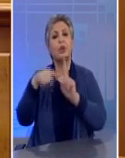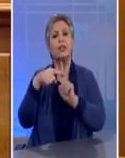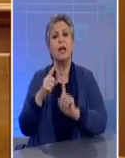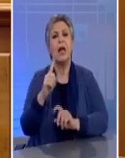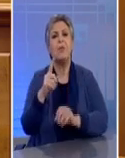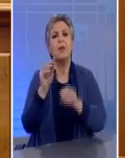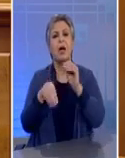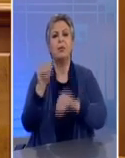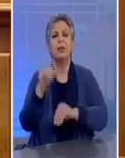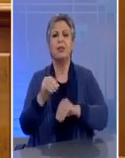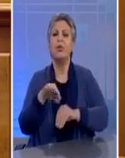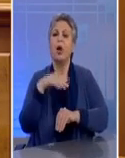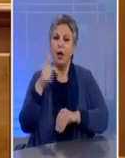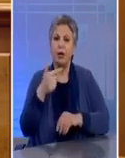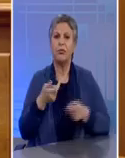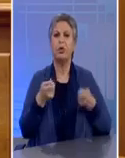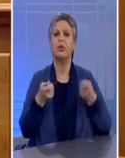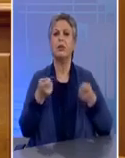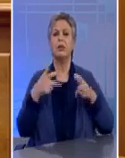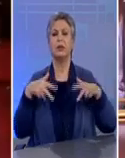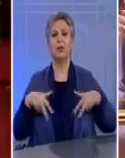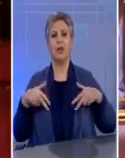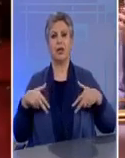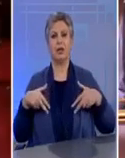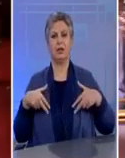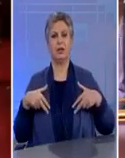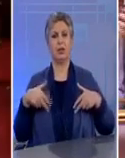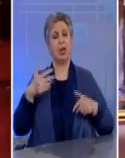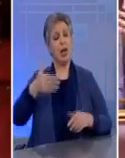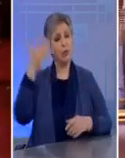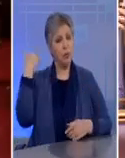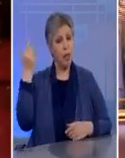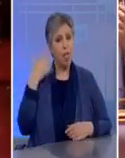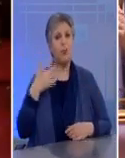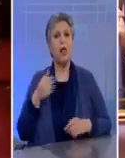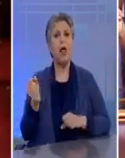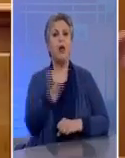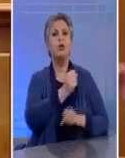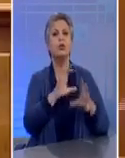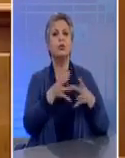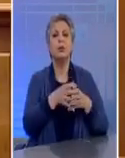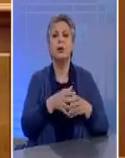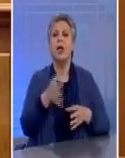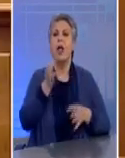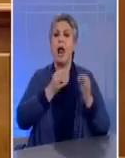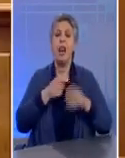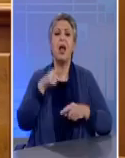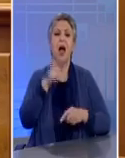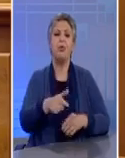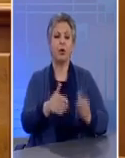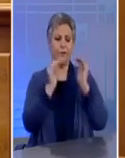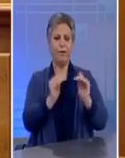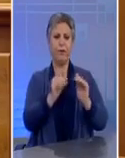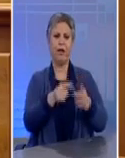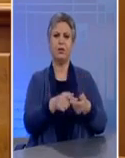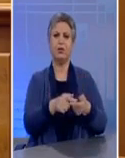κυβέρνηση. Και γνωρίζω ότι της αριστεράς αυτό ήταν το ιδανικό. Ούτε αναλογικότερα συστήματα,